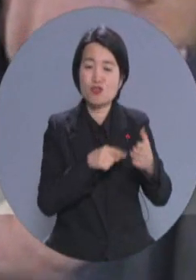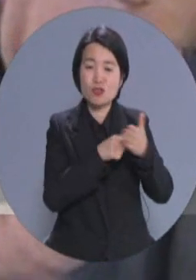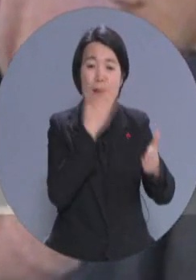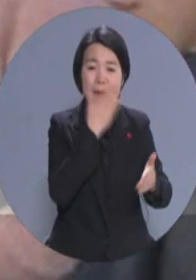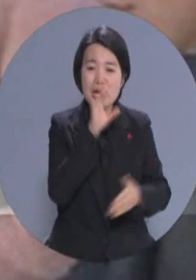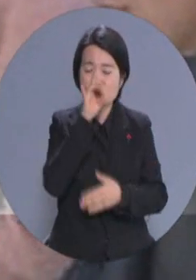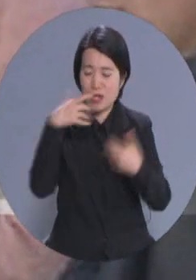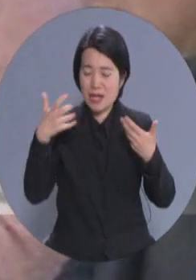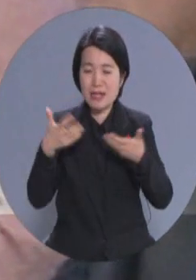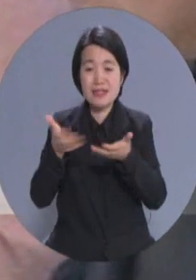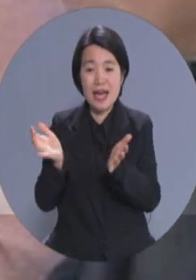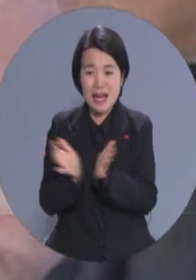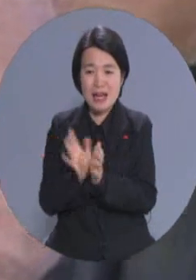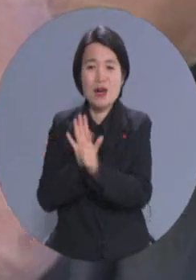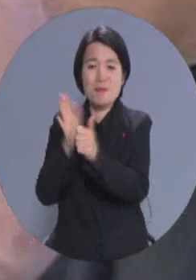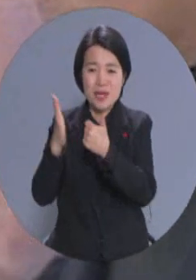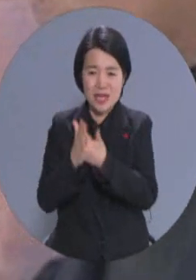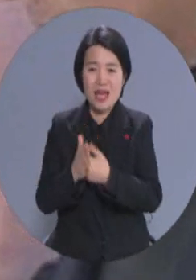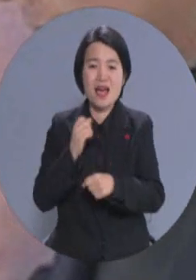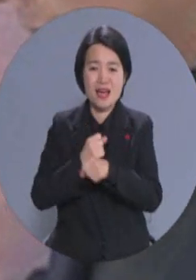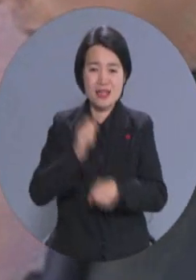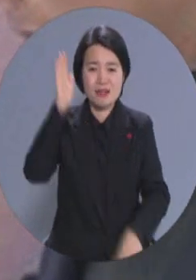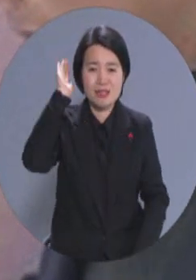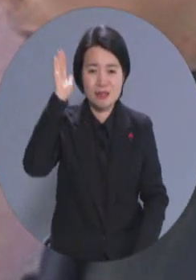중앙당과 적극 협의하겠다고